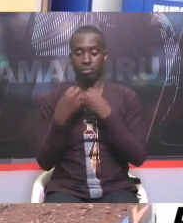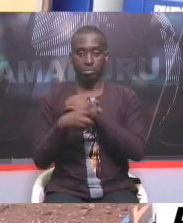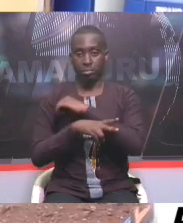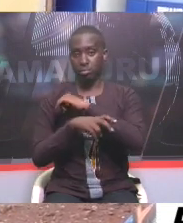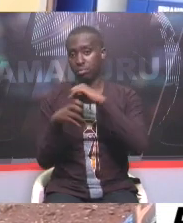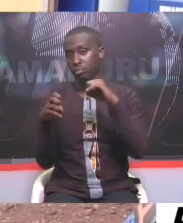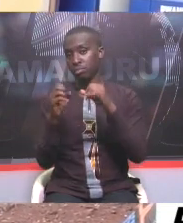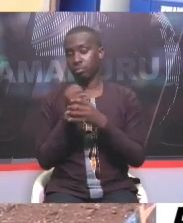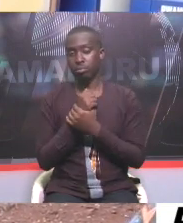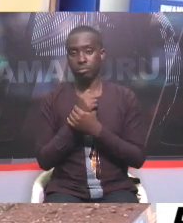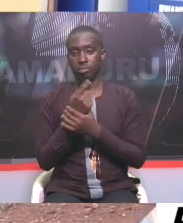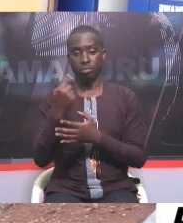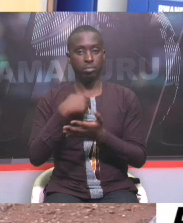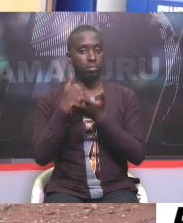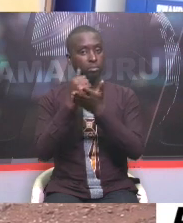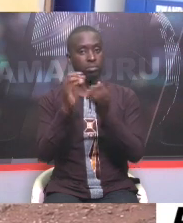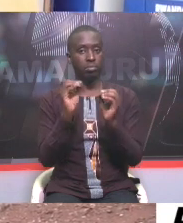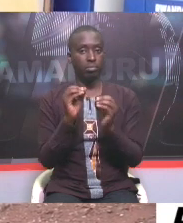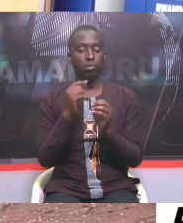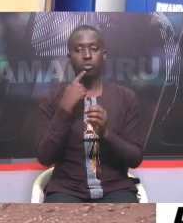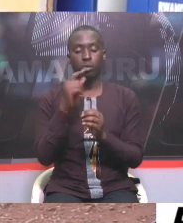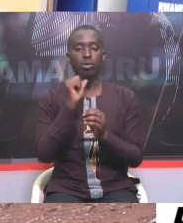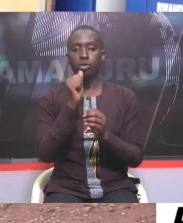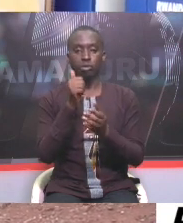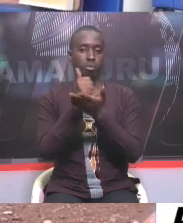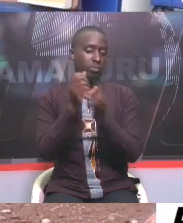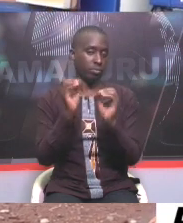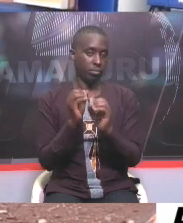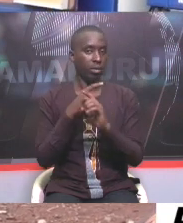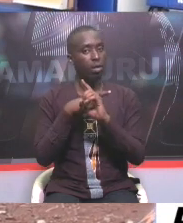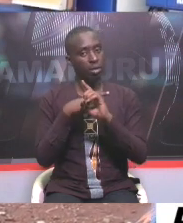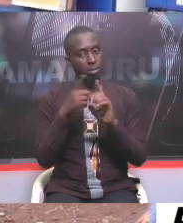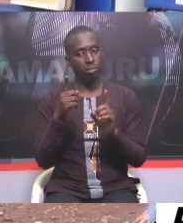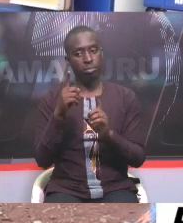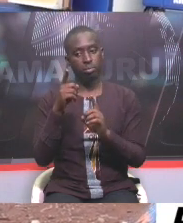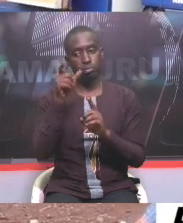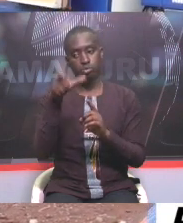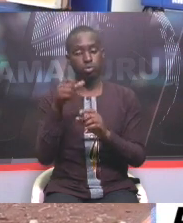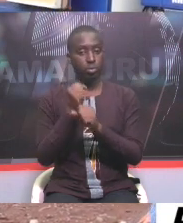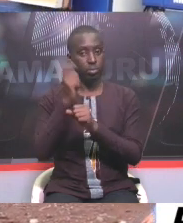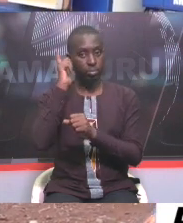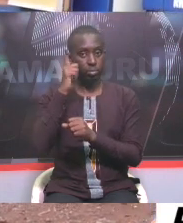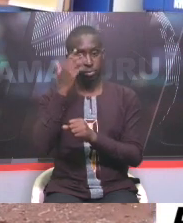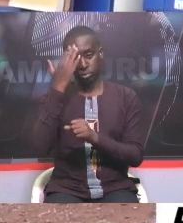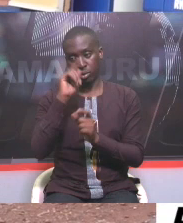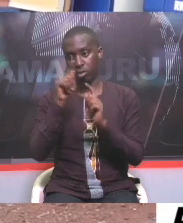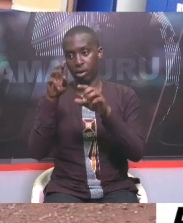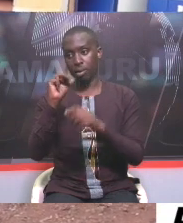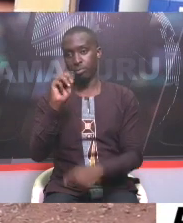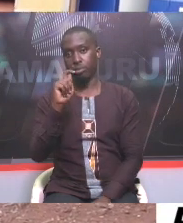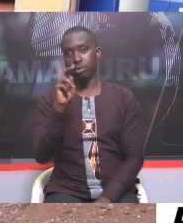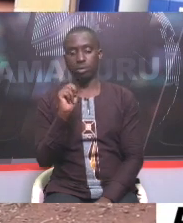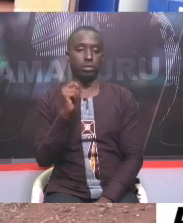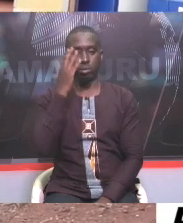yibwe nitumufashe ntabwo ari uko tuba tutamufashije umuejenti icyo abakwiriye gukora ni ukujya kuri MTN uko